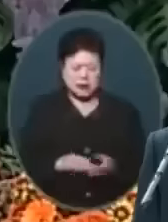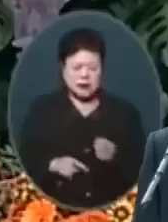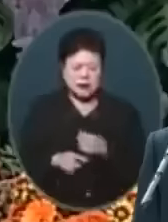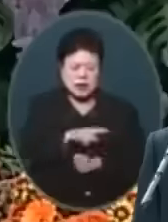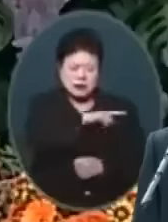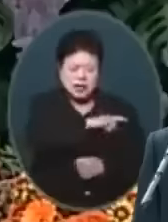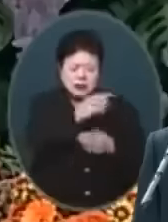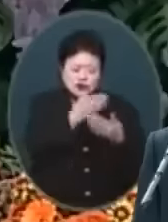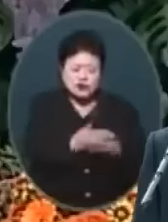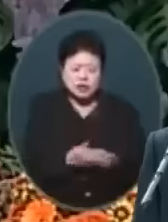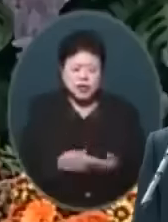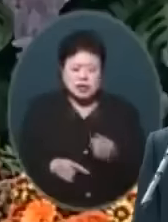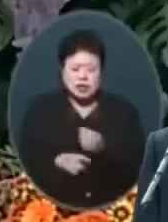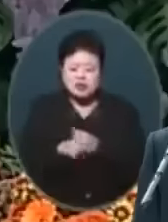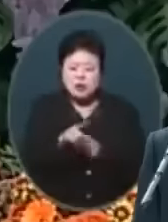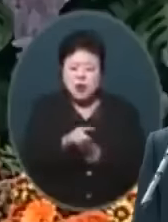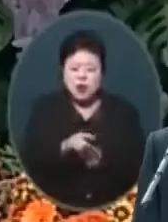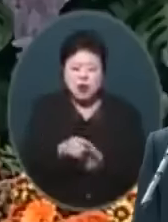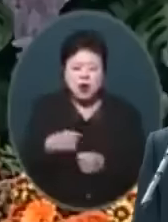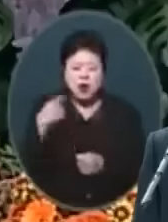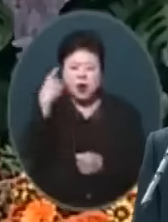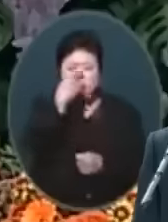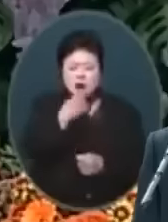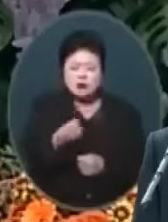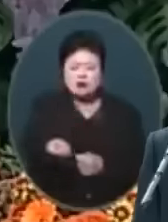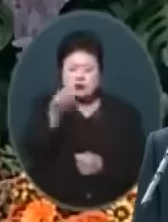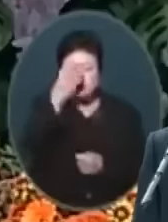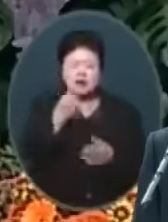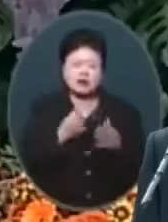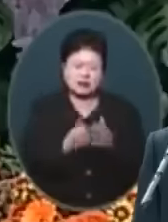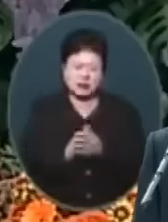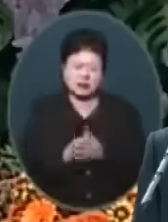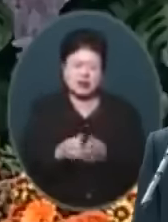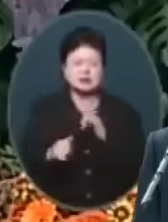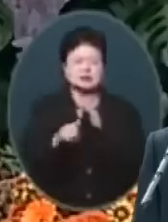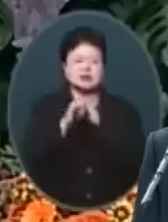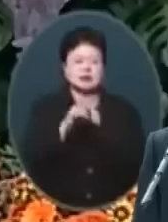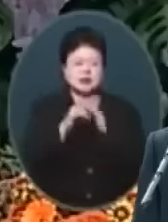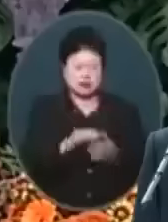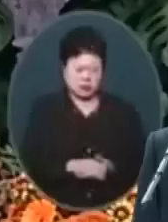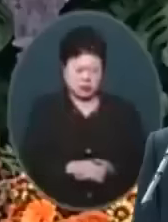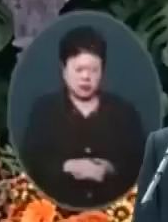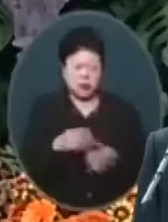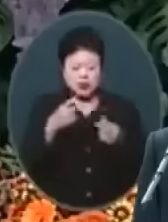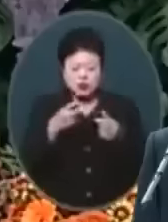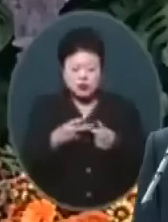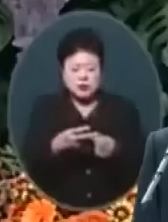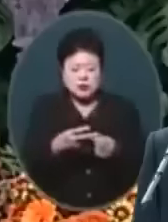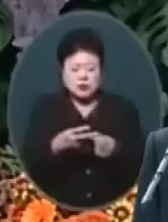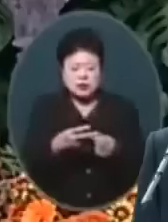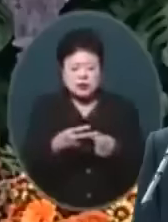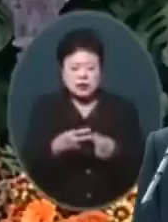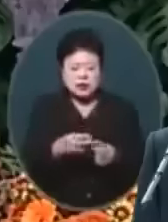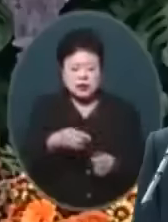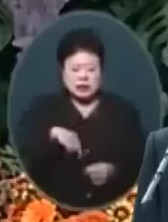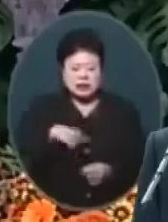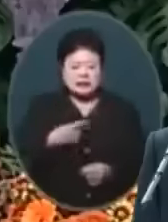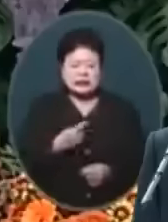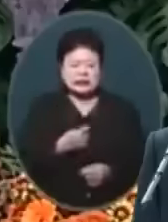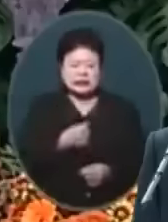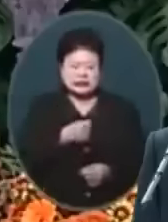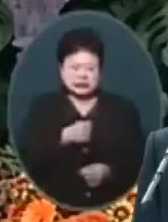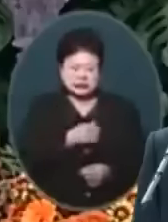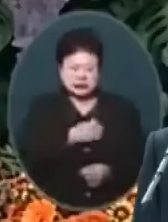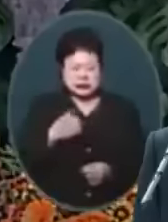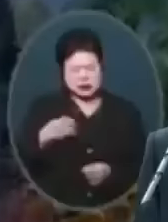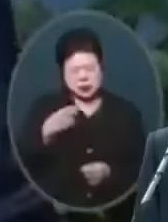가장 중요한 요인이 바로 외모였다고 하는 것입니다. 그리고 두 번째가 열등의식인